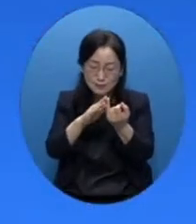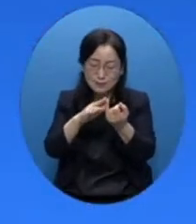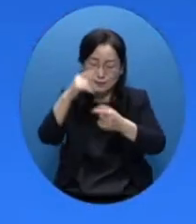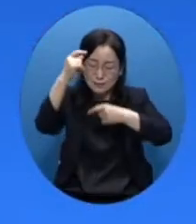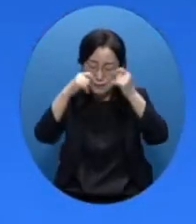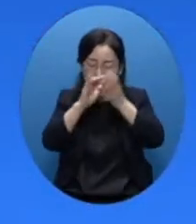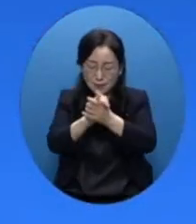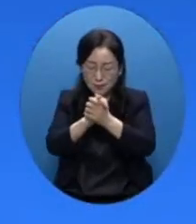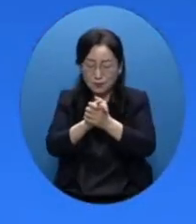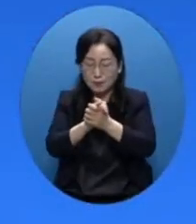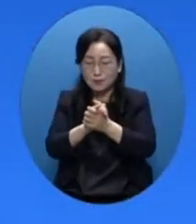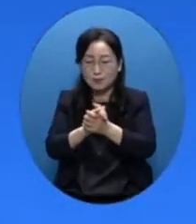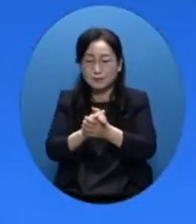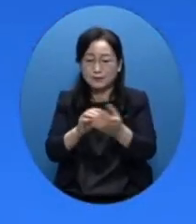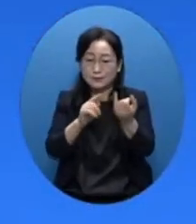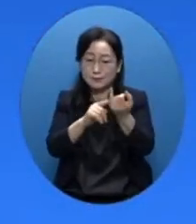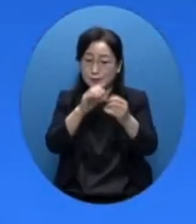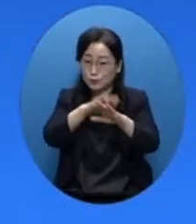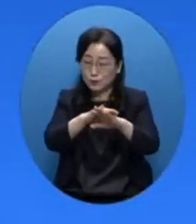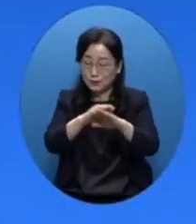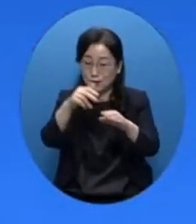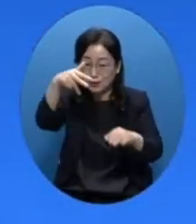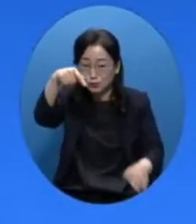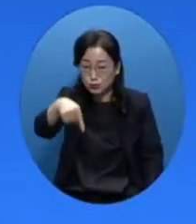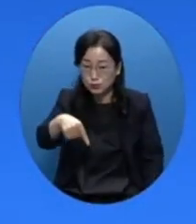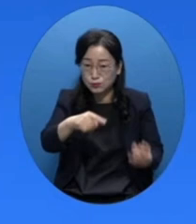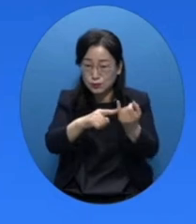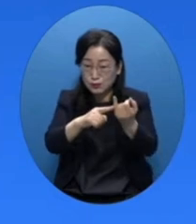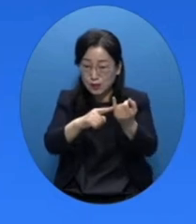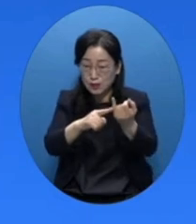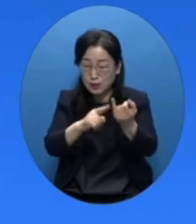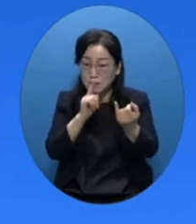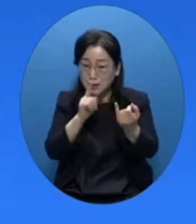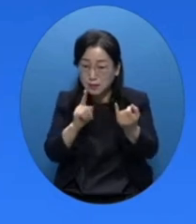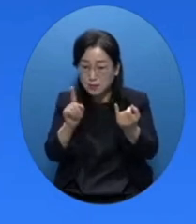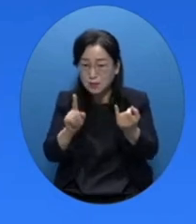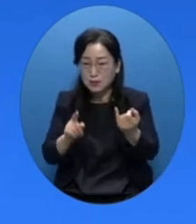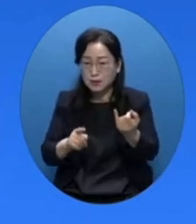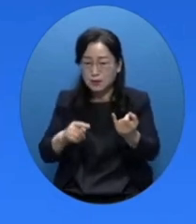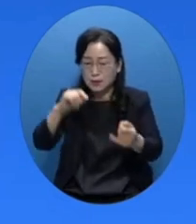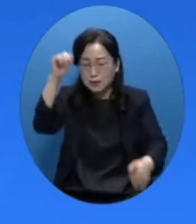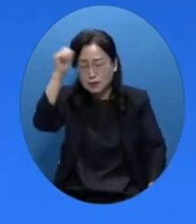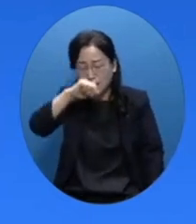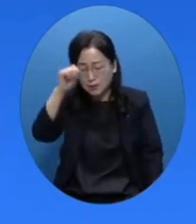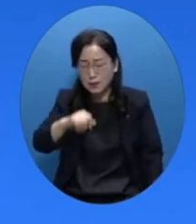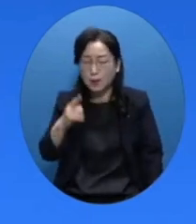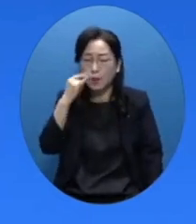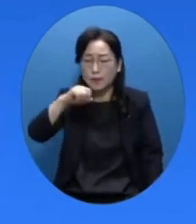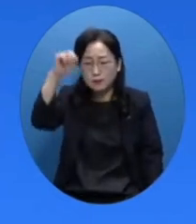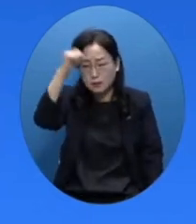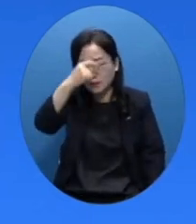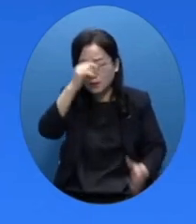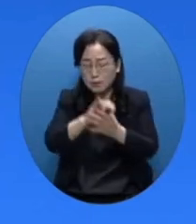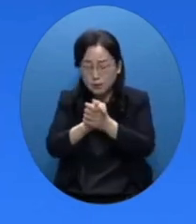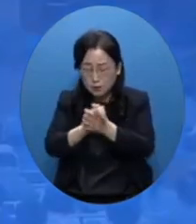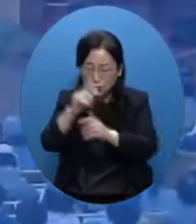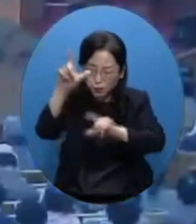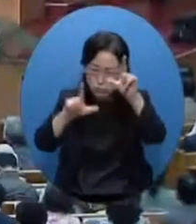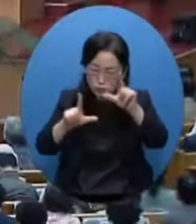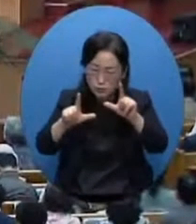그래서 2주전에 교재 글을 보면 뜰 할머니가 새벽 기도하는 모습 어머니가 새끼 가는 모습을 보면서 갔다고